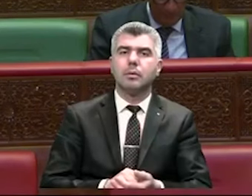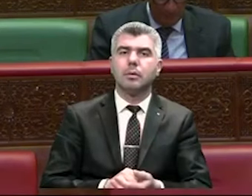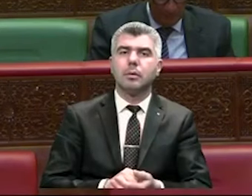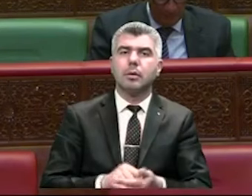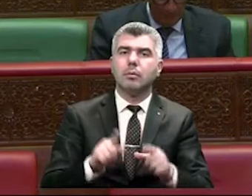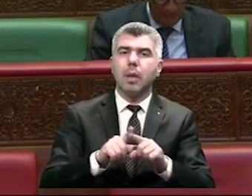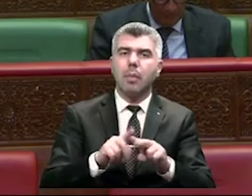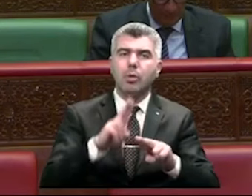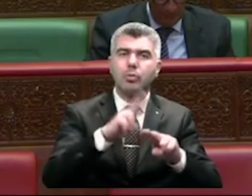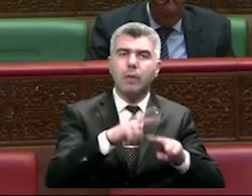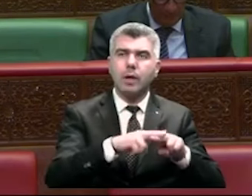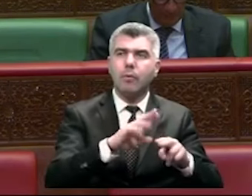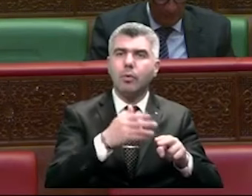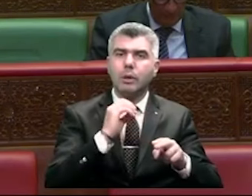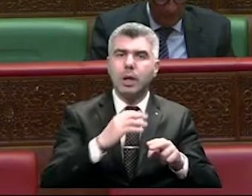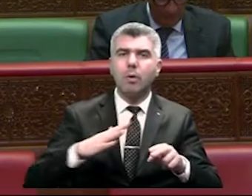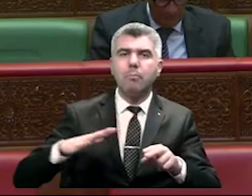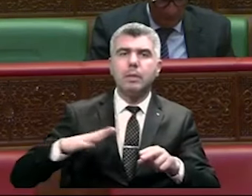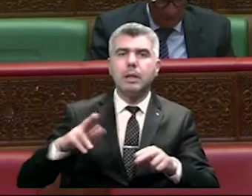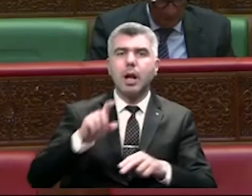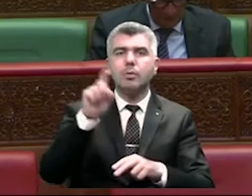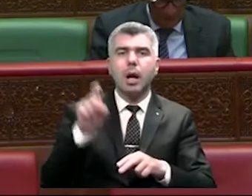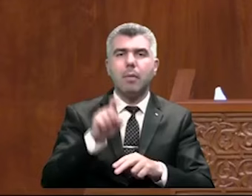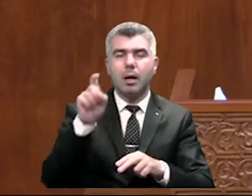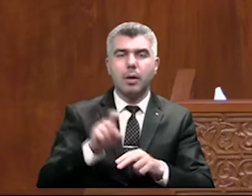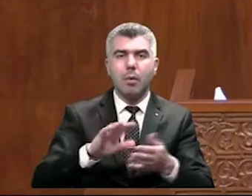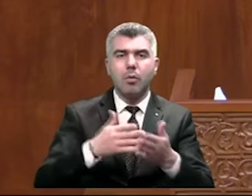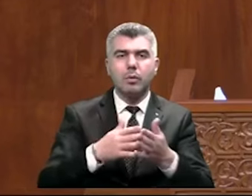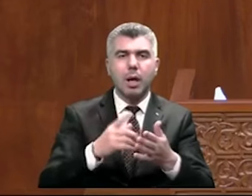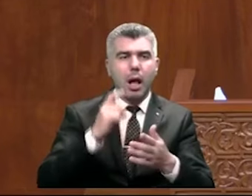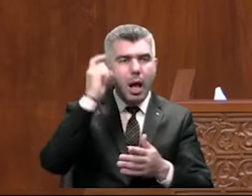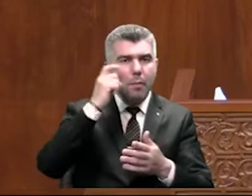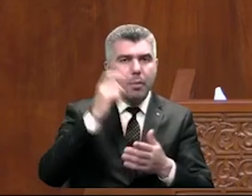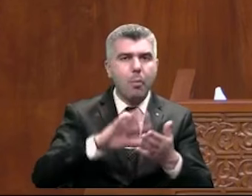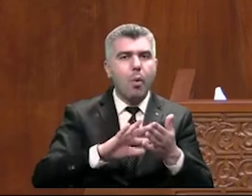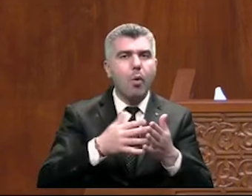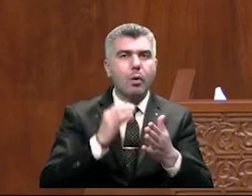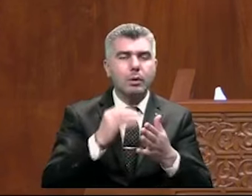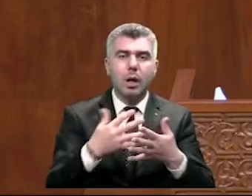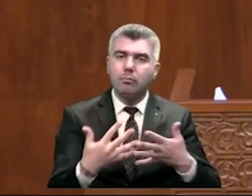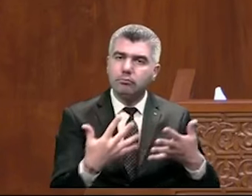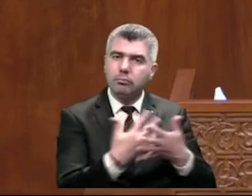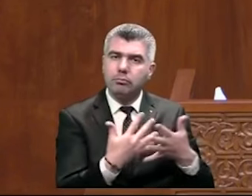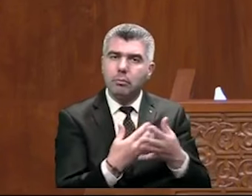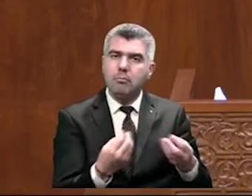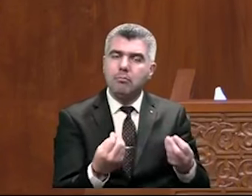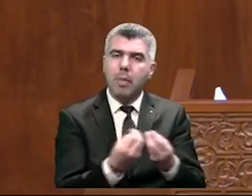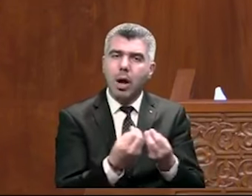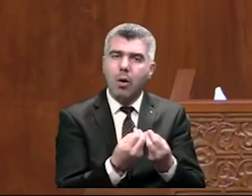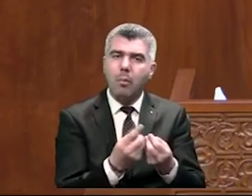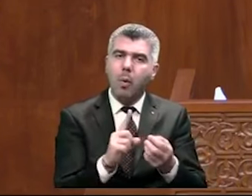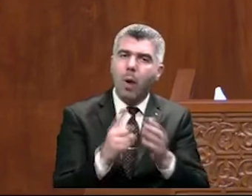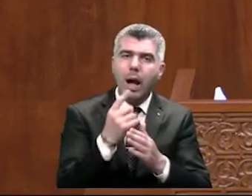عمدات المدن من ان يكون هنالك تصور مشترك والوكالات بالطبع والمؤسسات العموميه التي